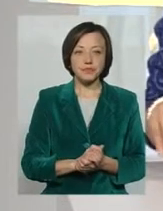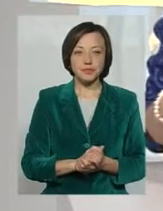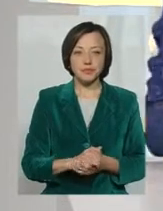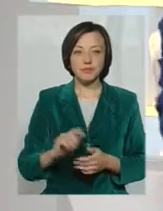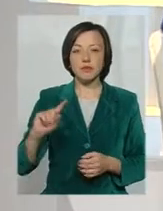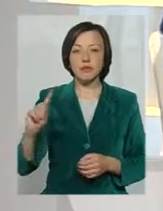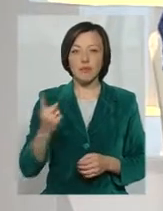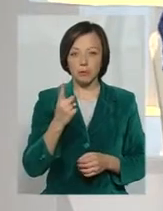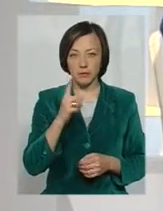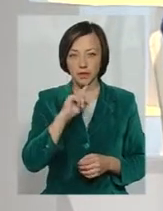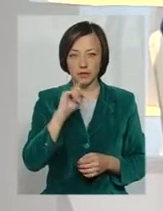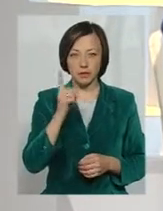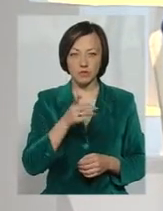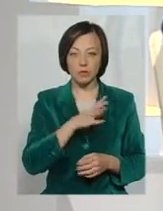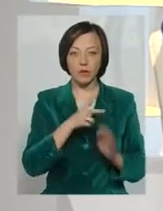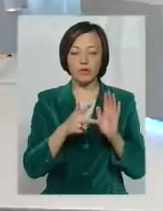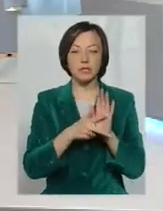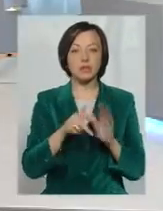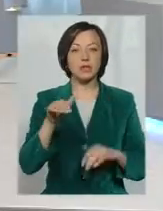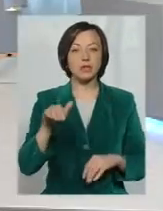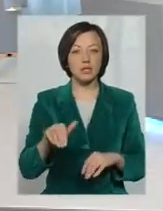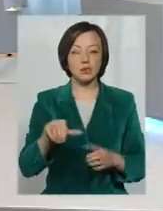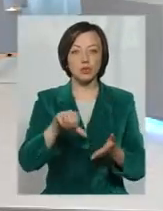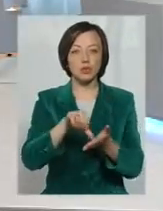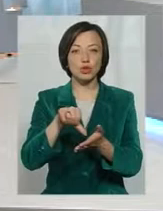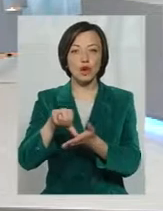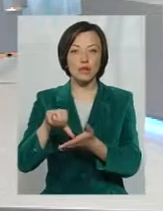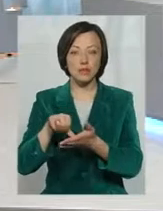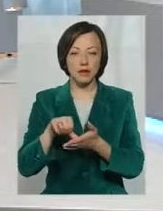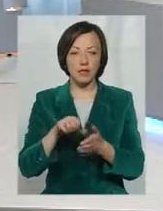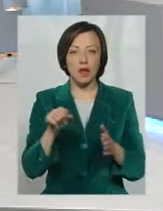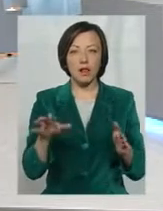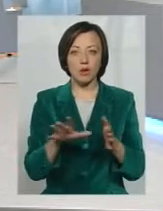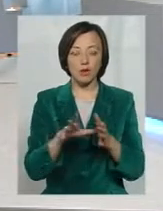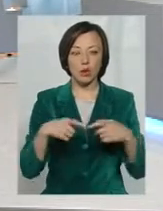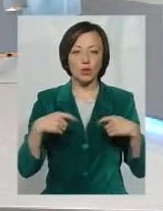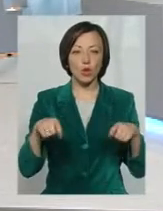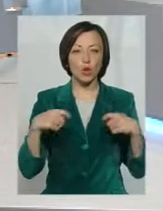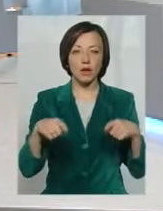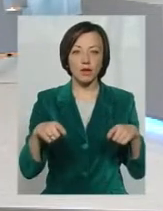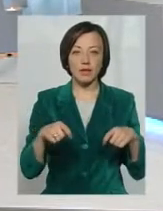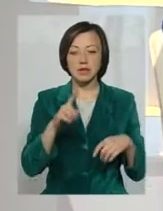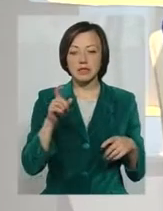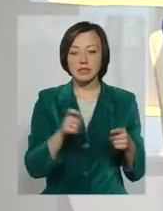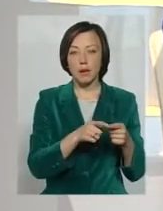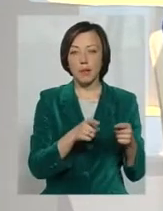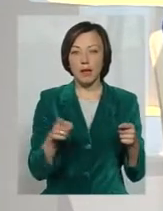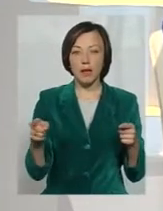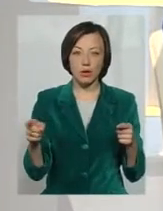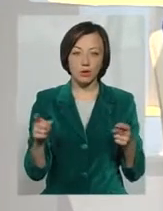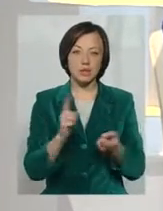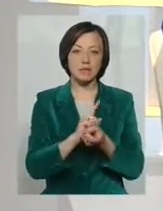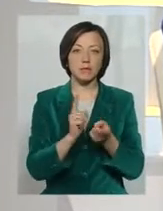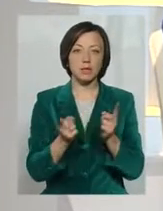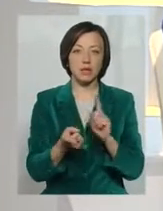близько 8 тисяч учасників електронних торгів. За цей період